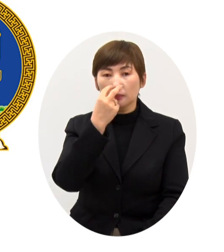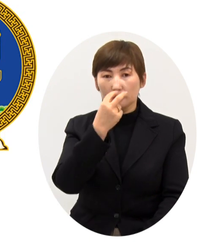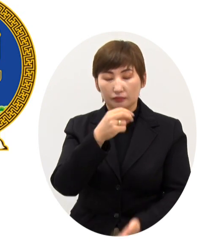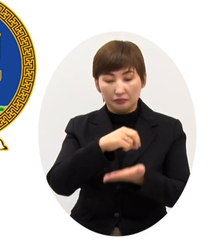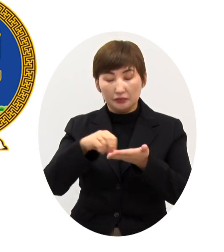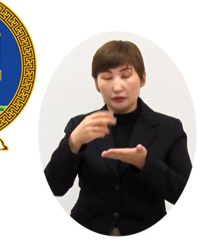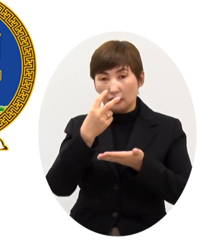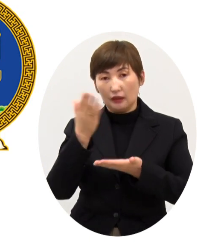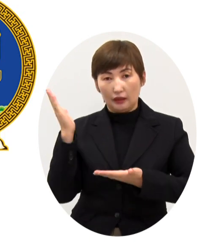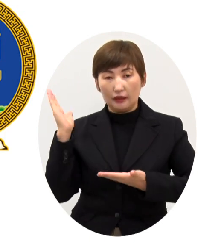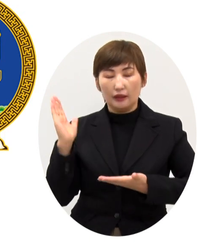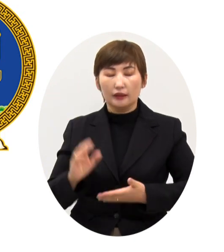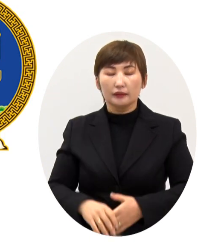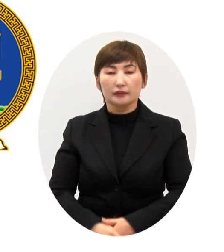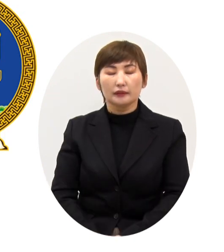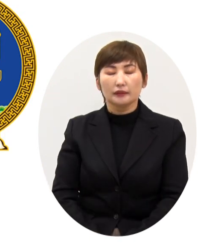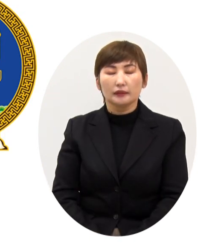байна.